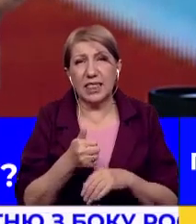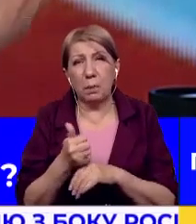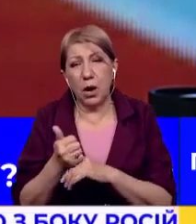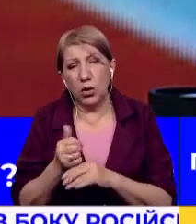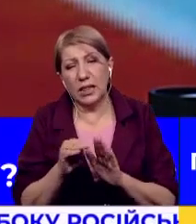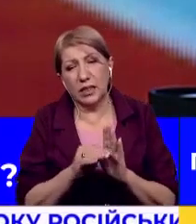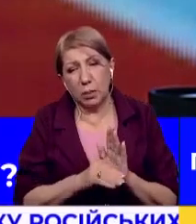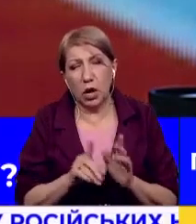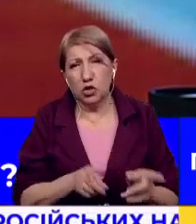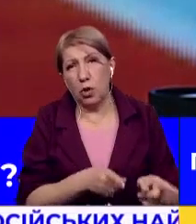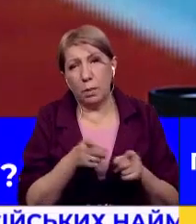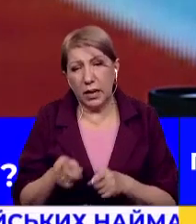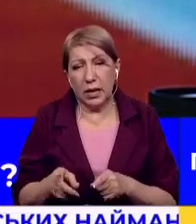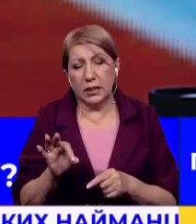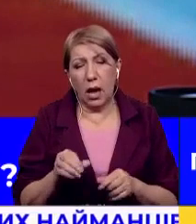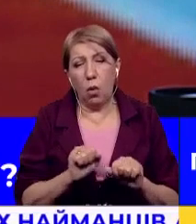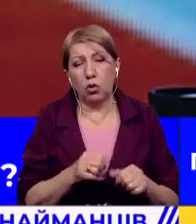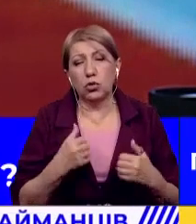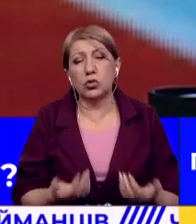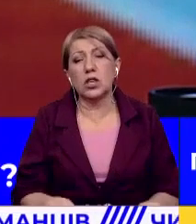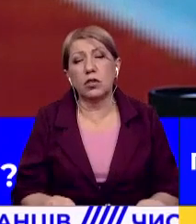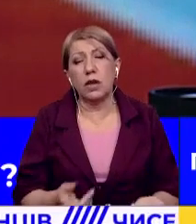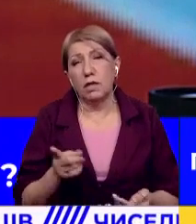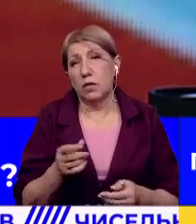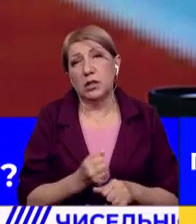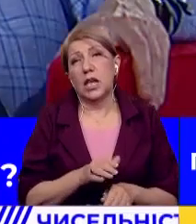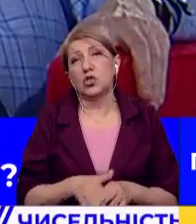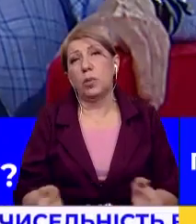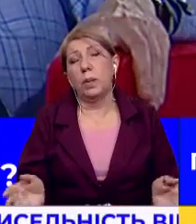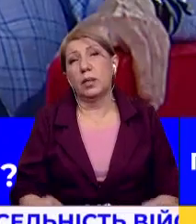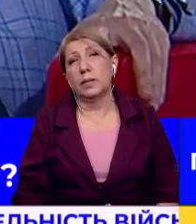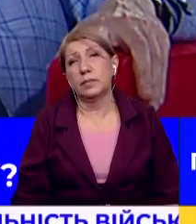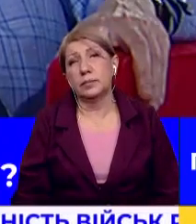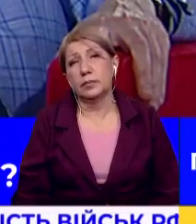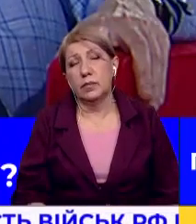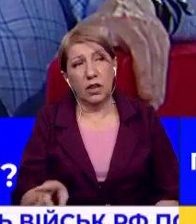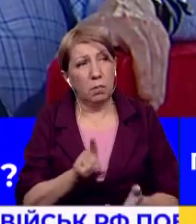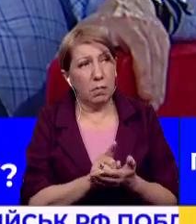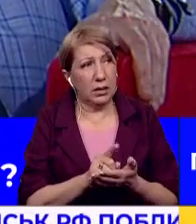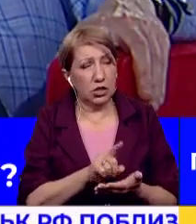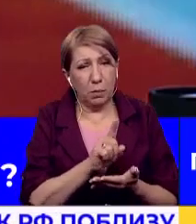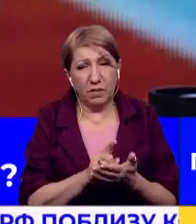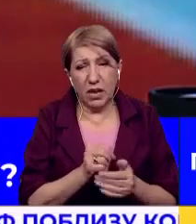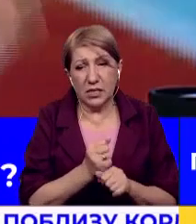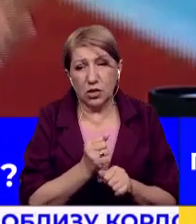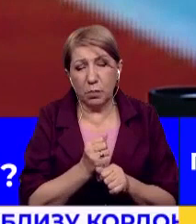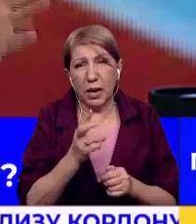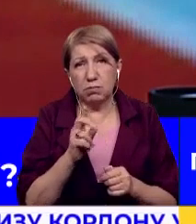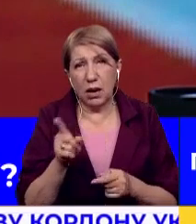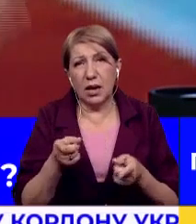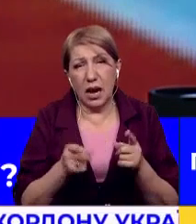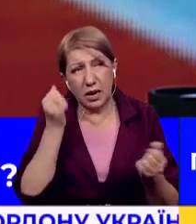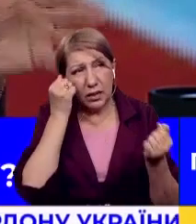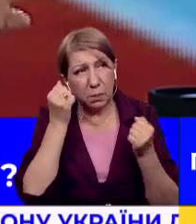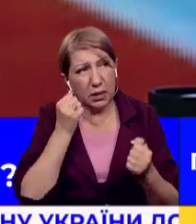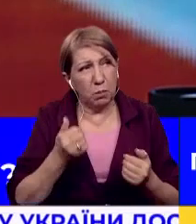непріоритетних програм, щоб перекинути їх на охорону здоров'я? Вони цього не зробили. Вони мали, зобов'язані це були зробити, якби вони реально